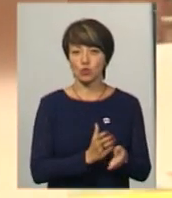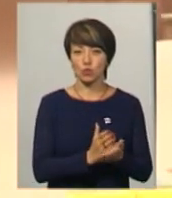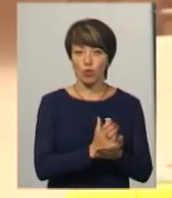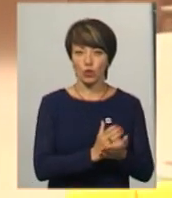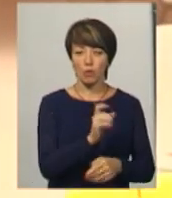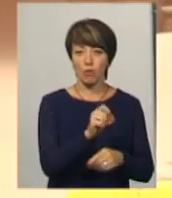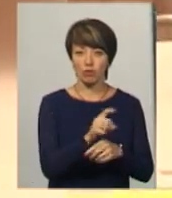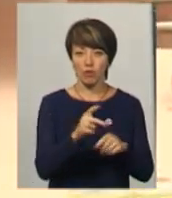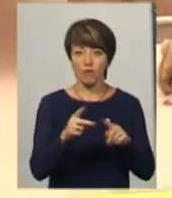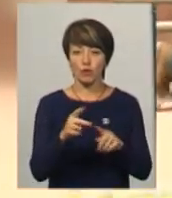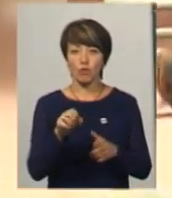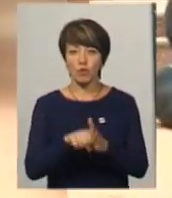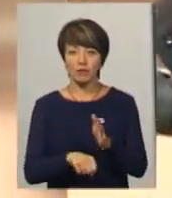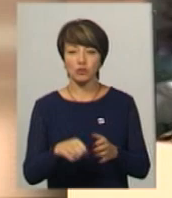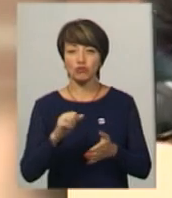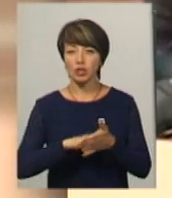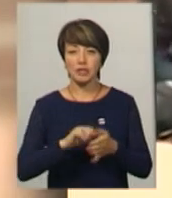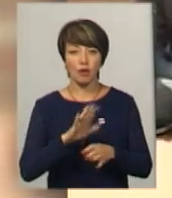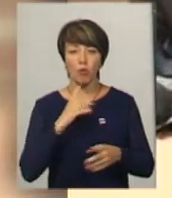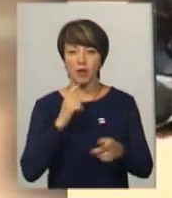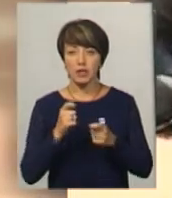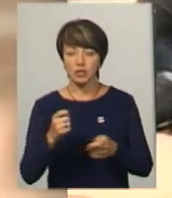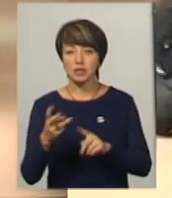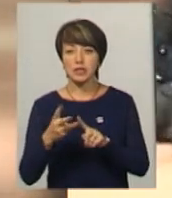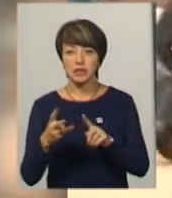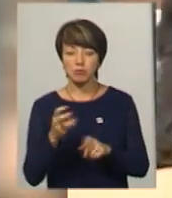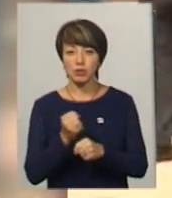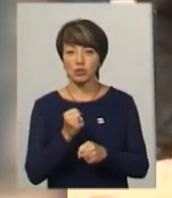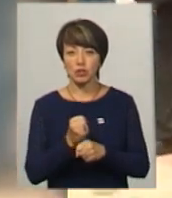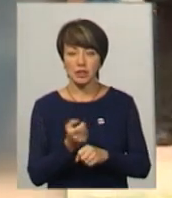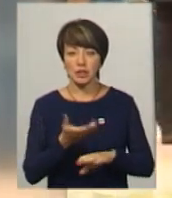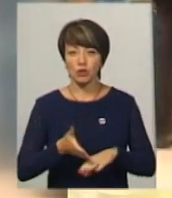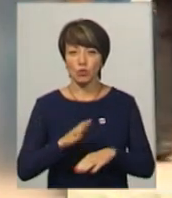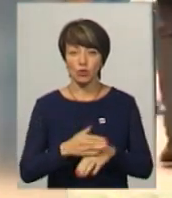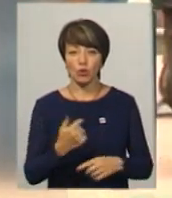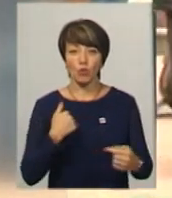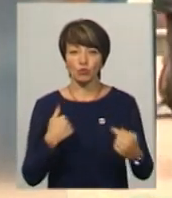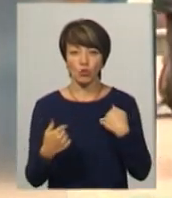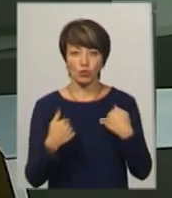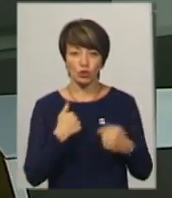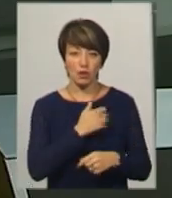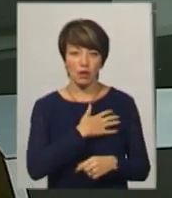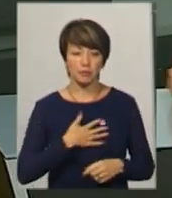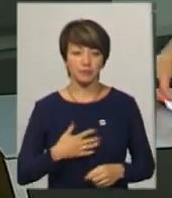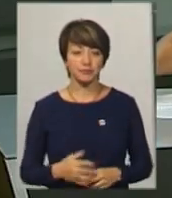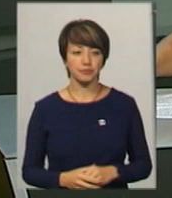службових повноважень, вбивство через необережність та спричинення необережного тяжкого тілесного ушкодження.